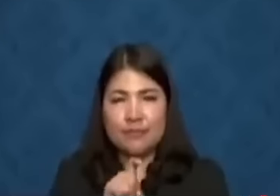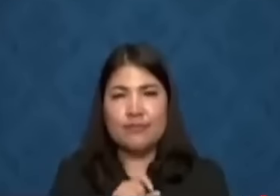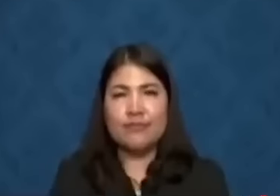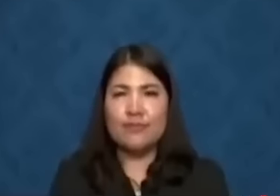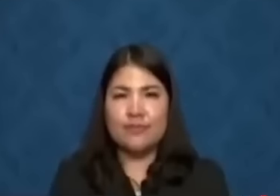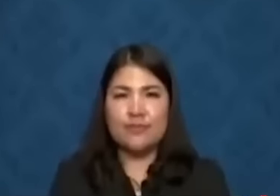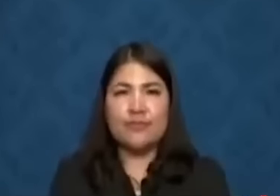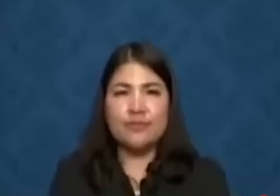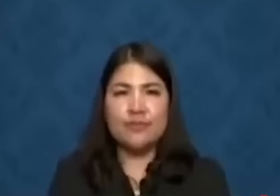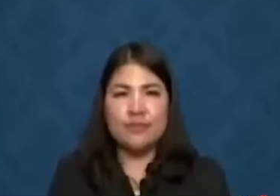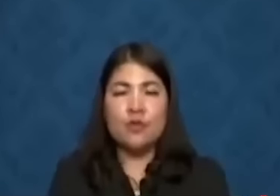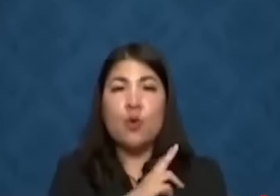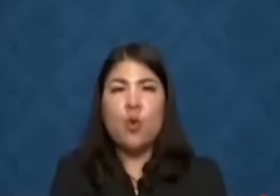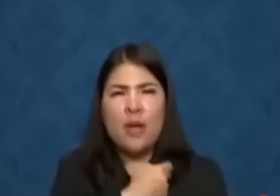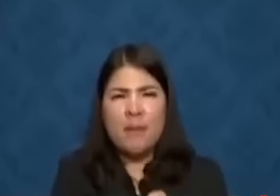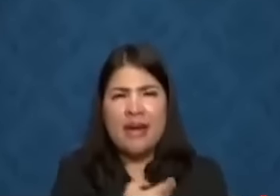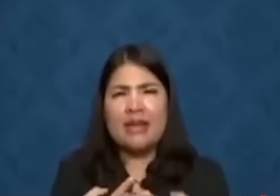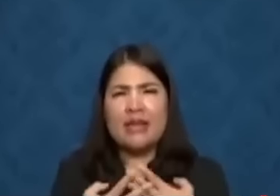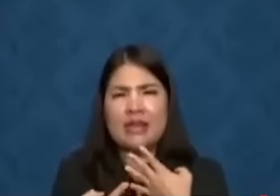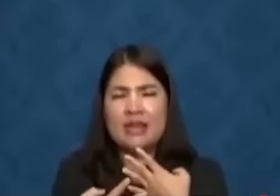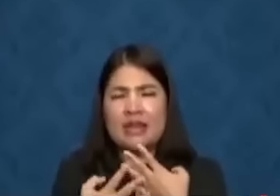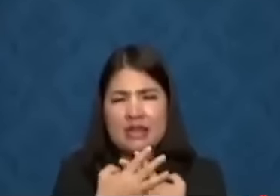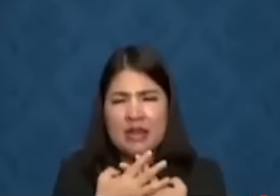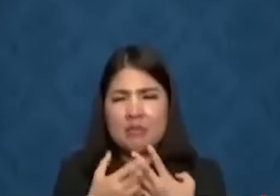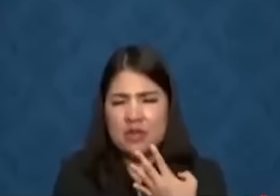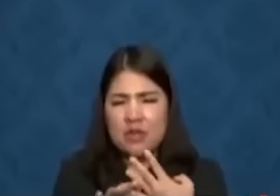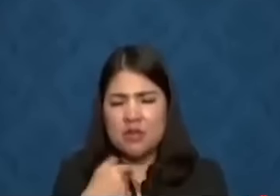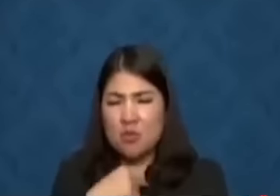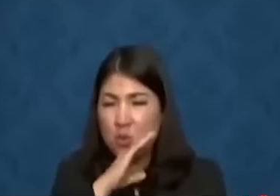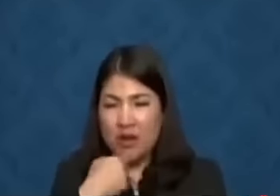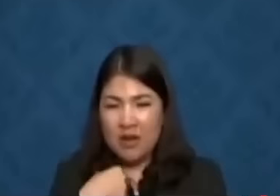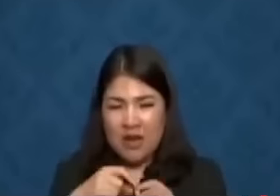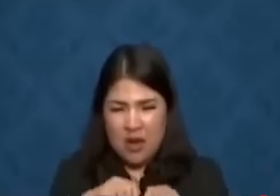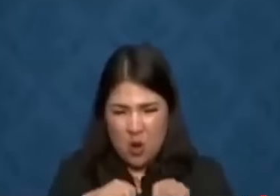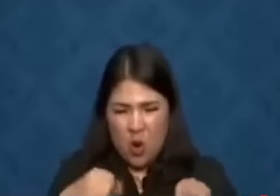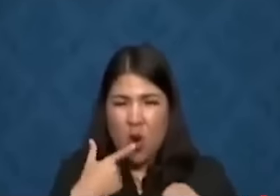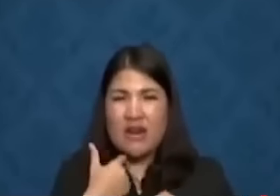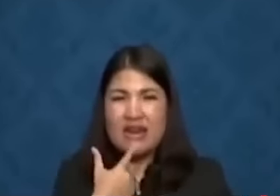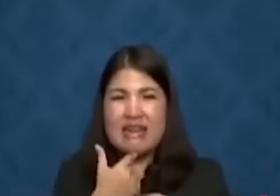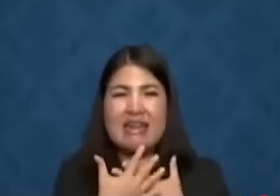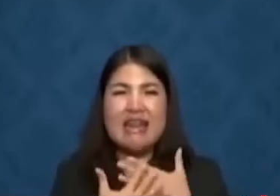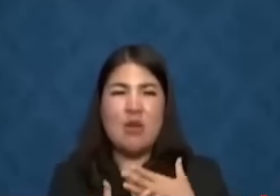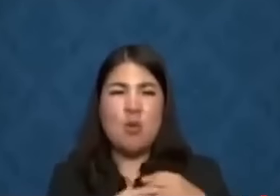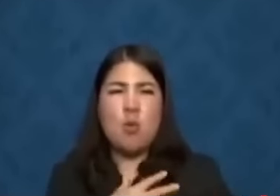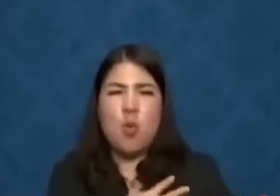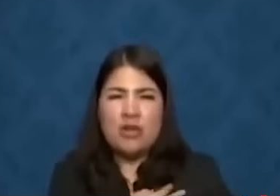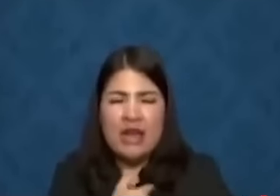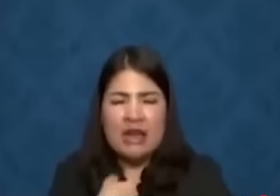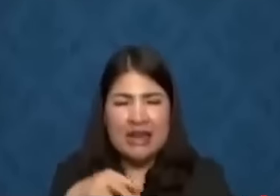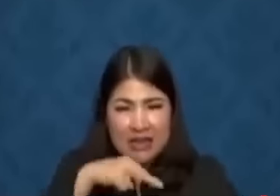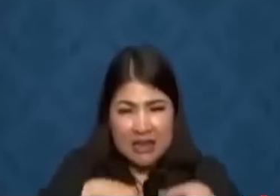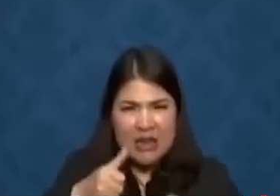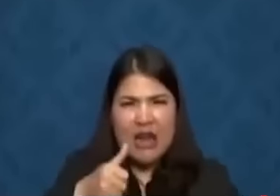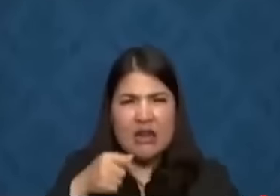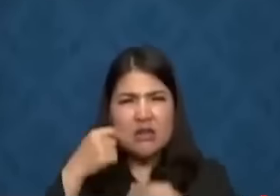าลข้างนอกพร้อมกับเปรียบเทียบผู้ป่วยที่เป็นนักโทษอีกกรณีนึงที่พบฝีที่ตับพักฟื้นแค่10วันเท่านั้นซึ่งตรงนี้แหละมัน